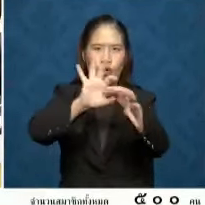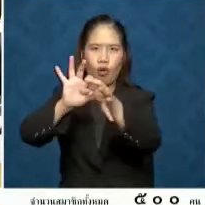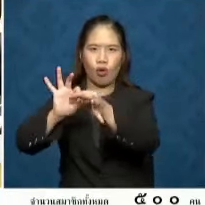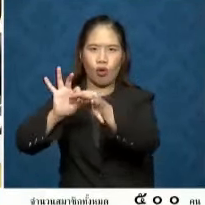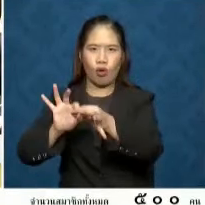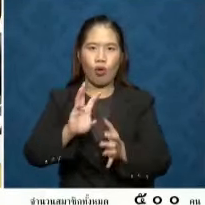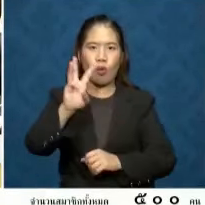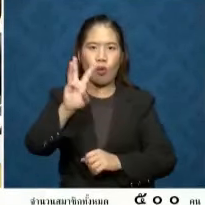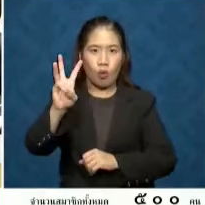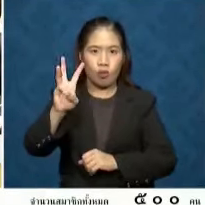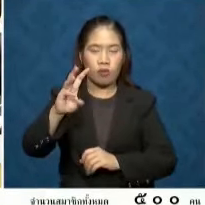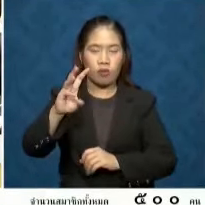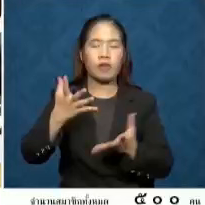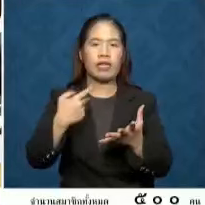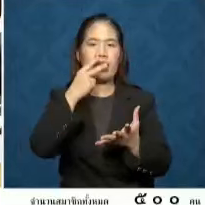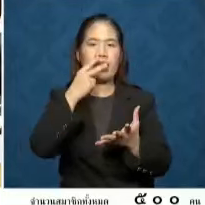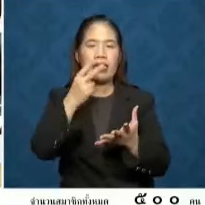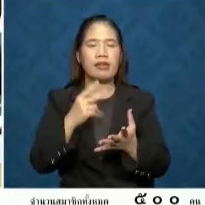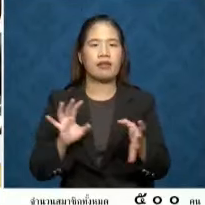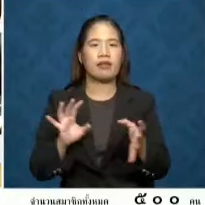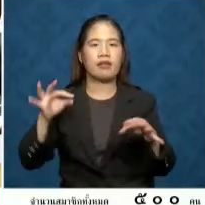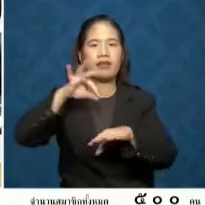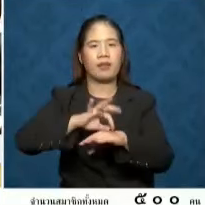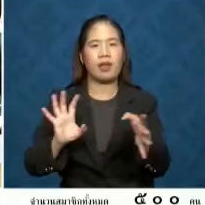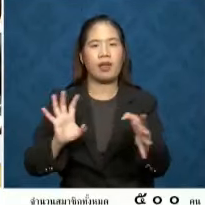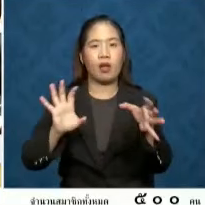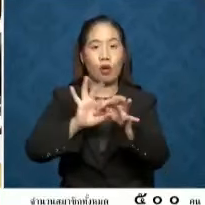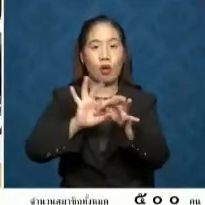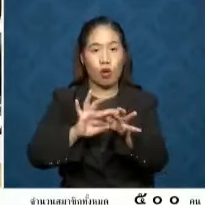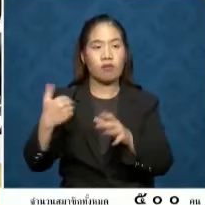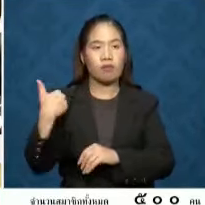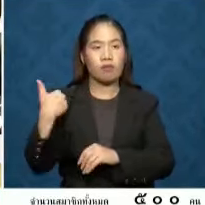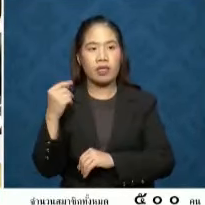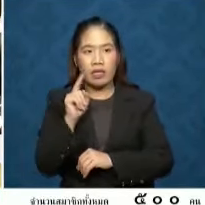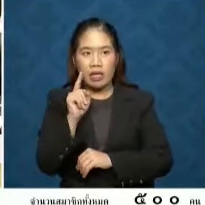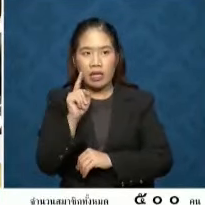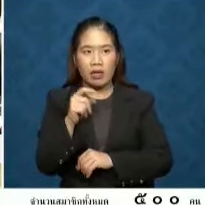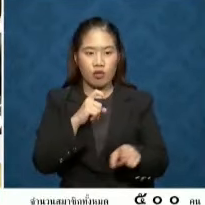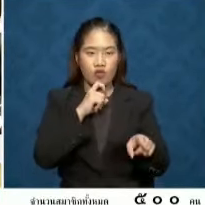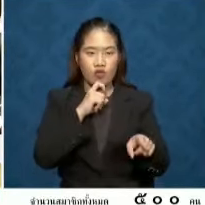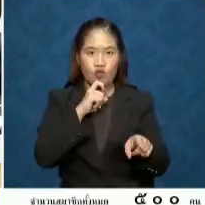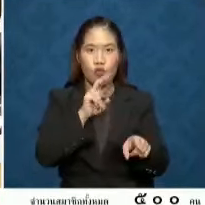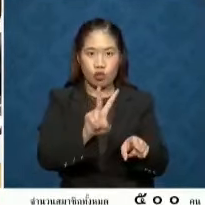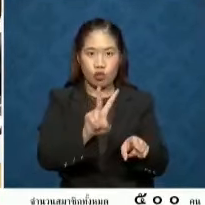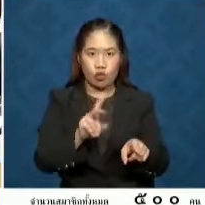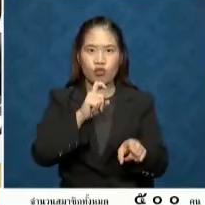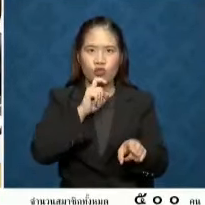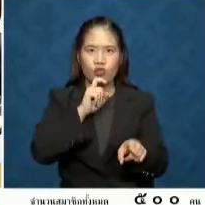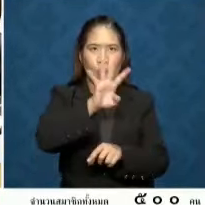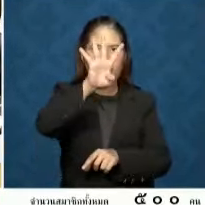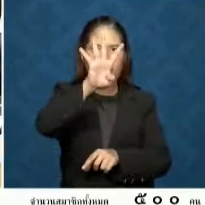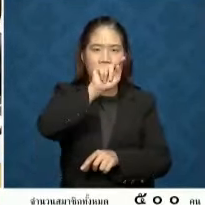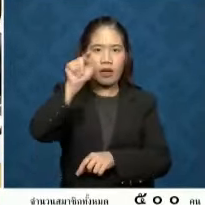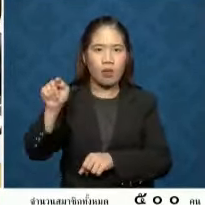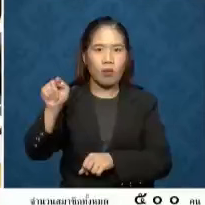นักประดาน้ำพบว่าตำแหน่งล็อกทางด้านล่าง2จุดเนี่ยสลักอยู่ในที่แต่อีก4จุดด้านบนสลักไม่ได้เข้า